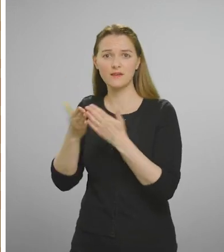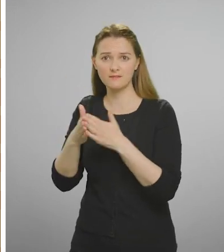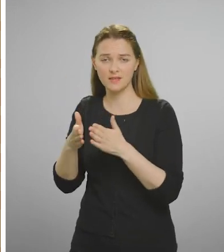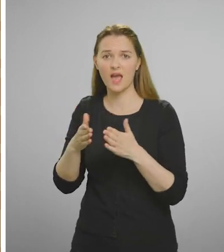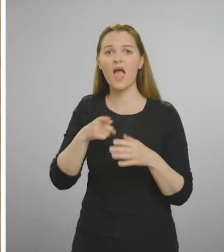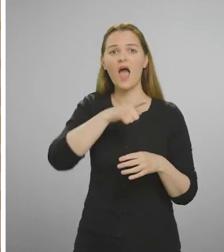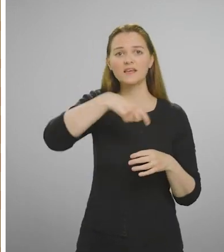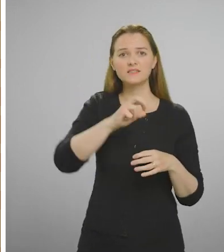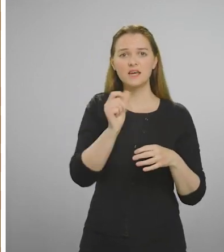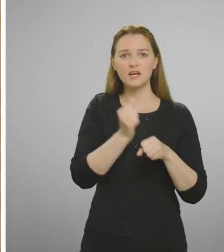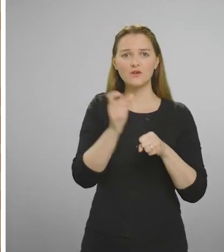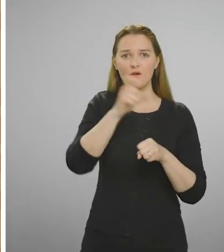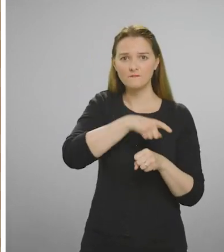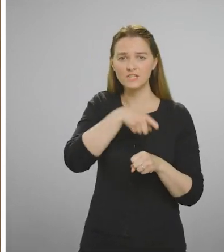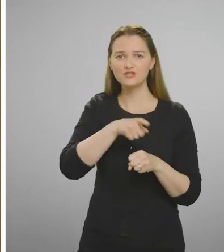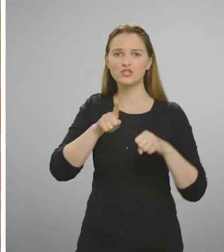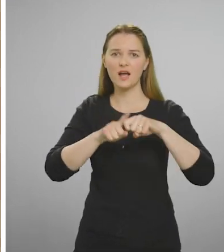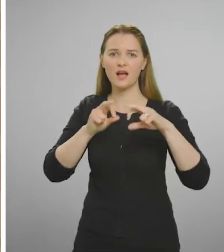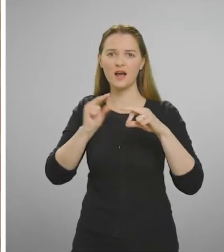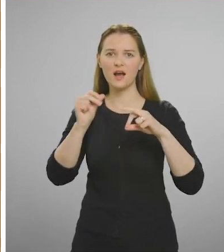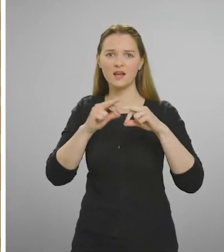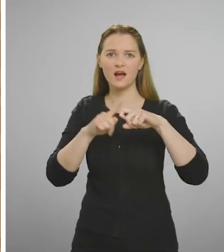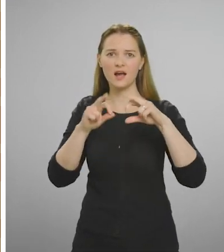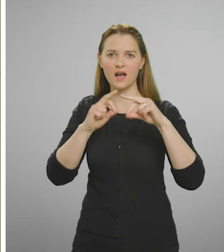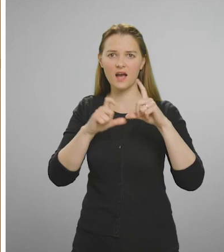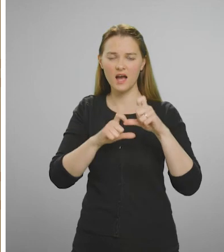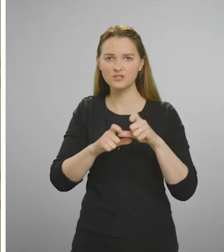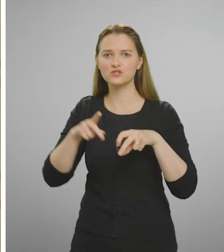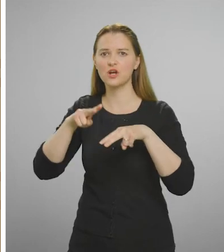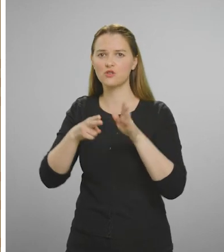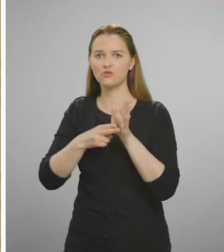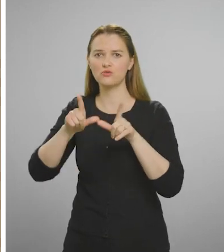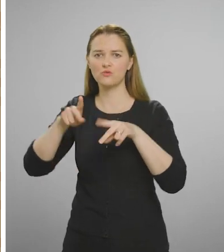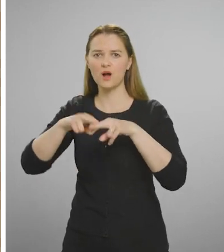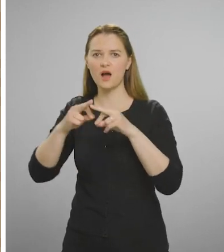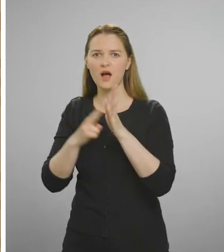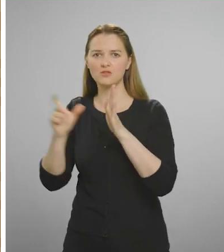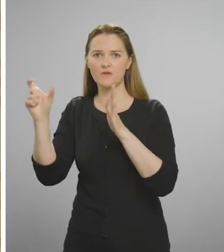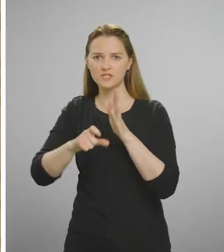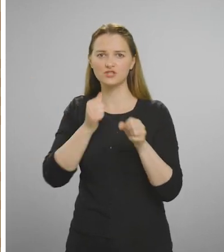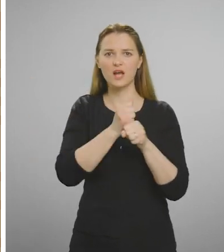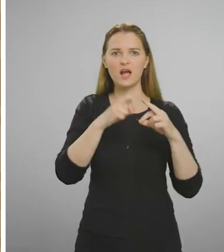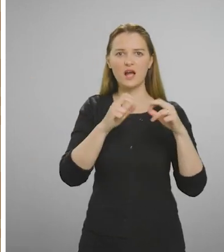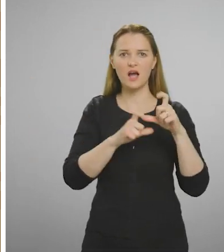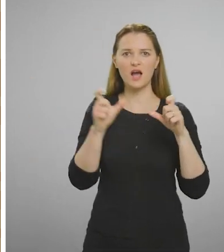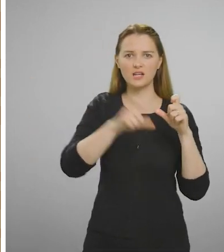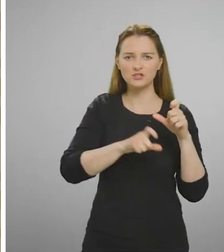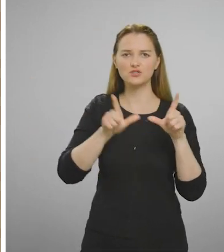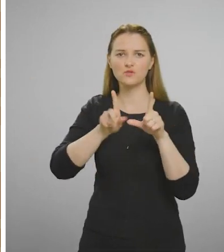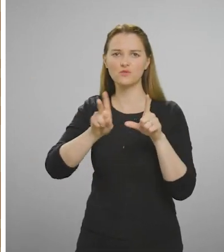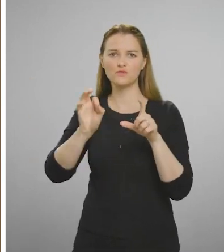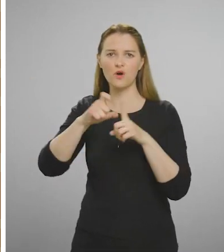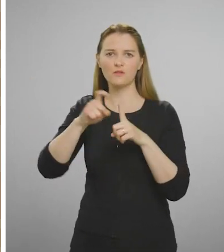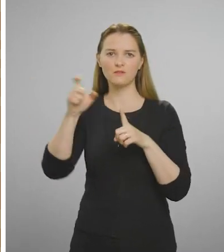potrebe snimanja zvučnih izdanja, dok su se književnici Miljenko Jergović, Damir Karakaš, Gordan Nuhanović, Nada Gašić